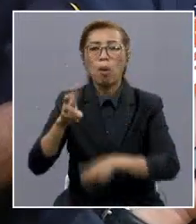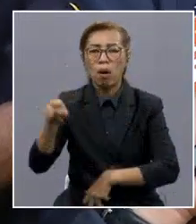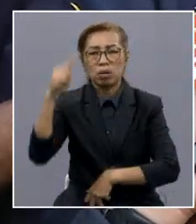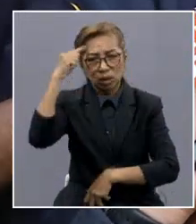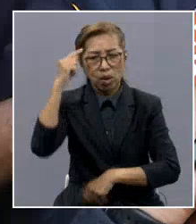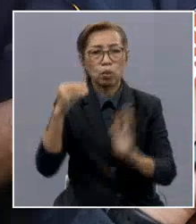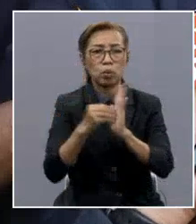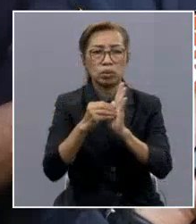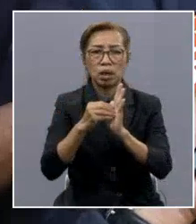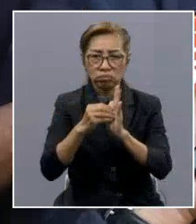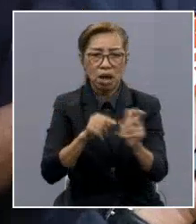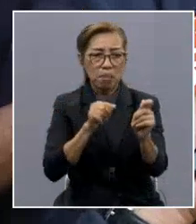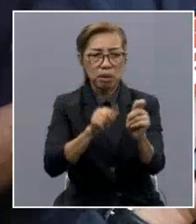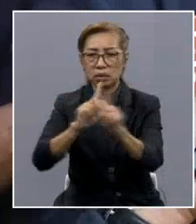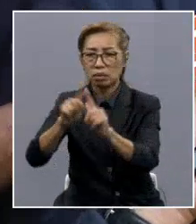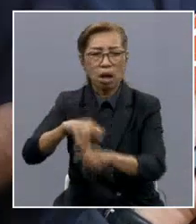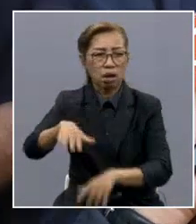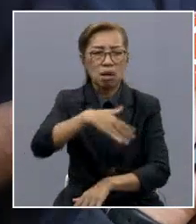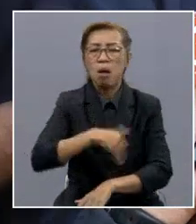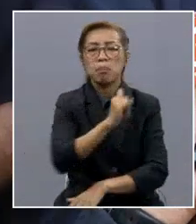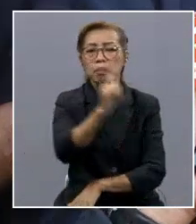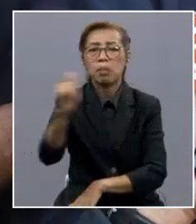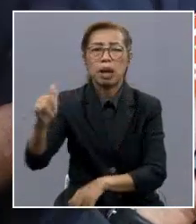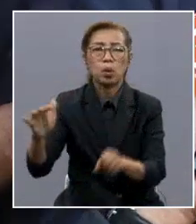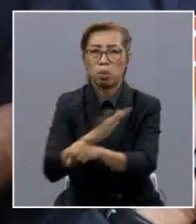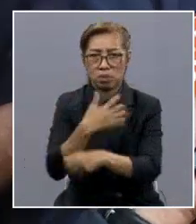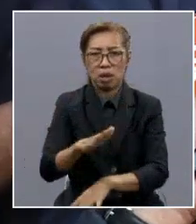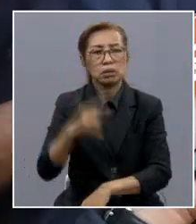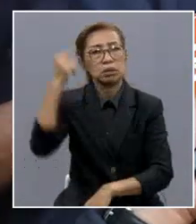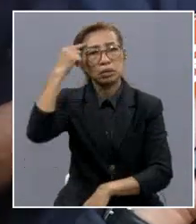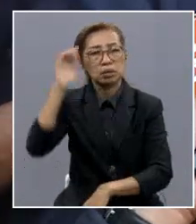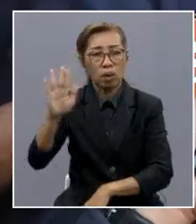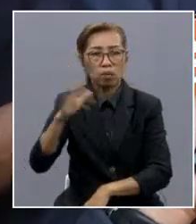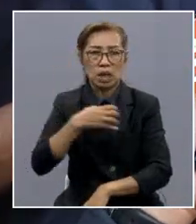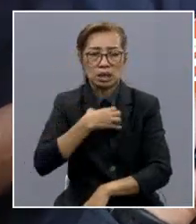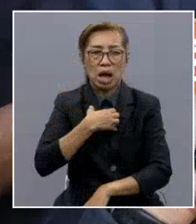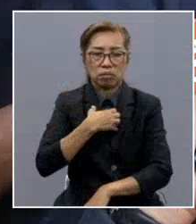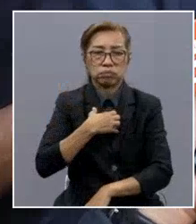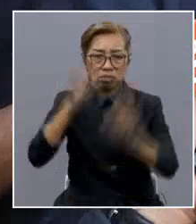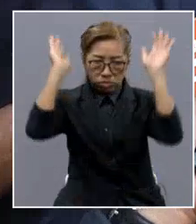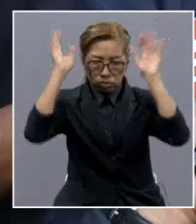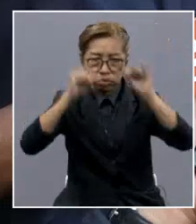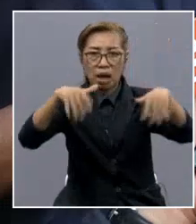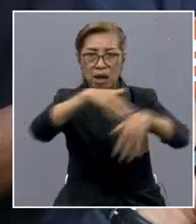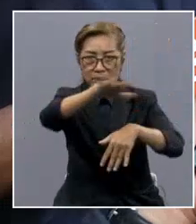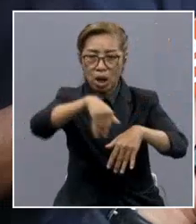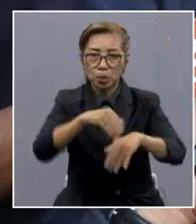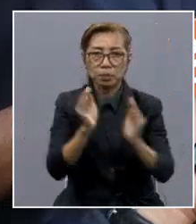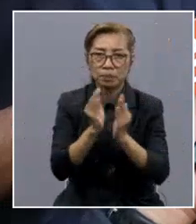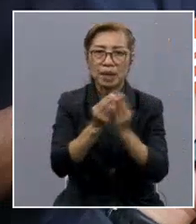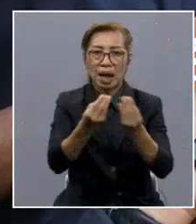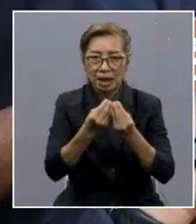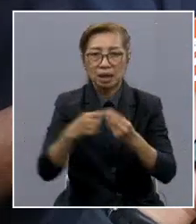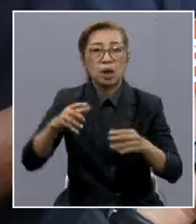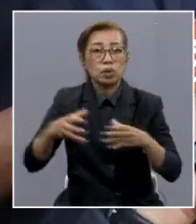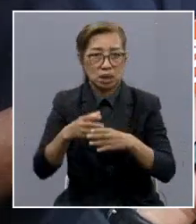วล่ะโดยหวังว่าจะสร้างกระแสหรือคะแนนนิยมของพรรคให้ได้โดยทีมงานหาเสียงในกรุงเทพเนี่ยจะทำอย่างเต็มที่แน่นอนทีนี้